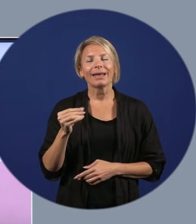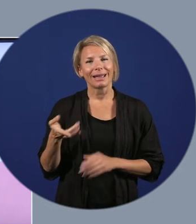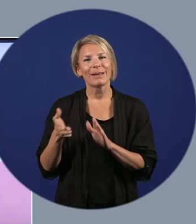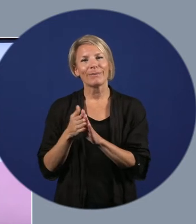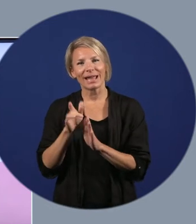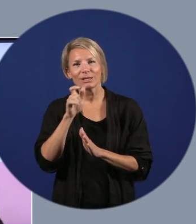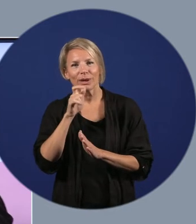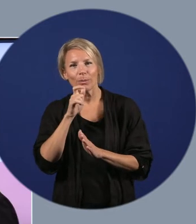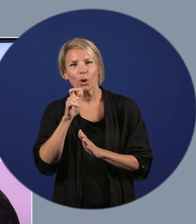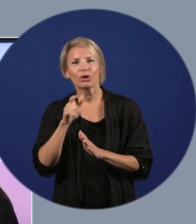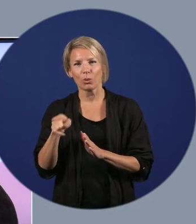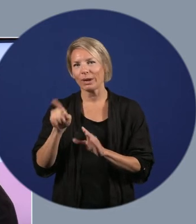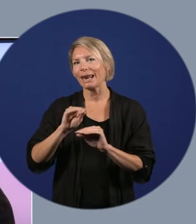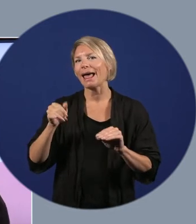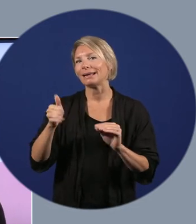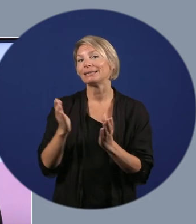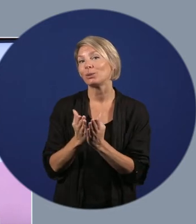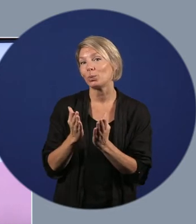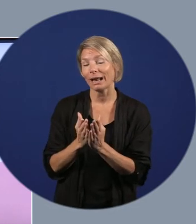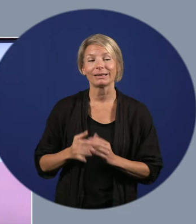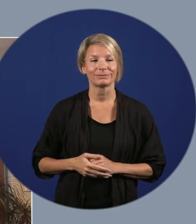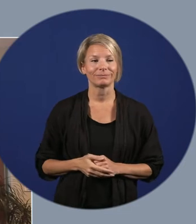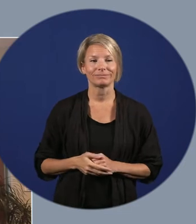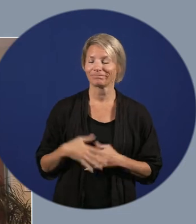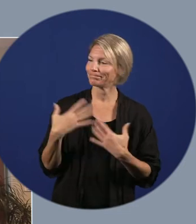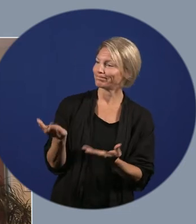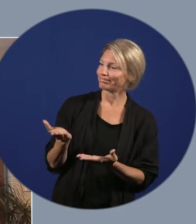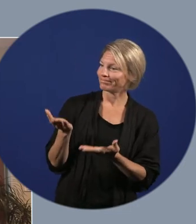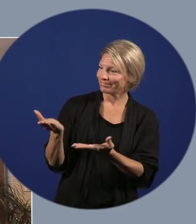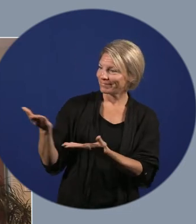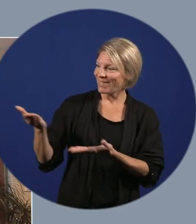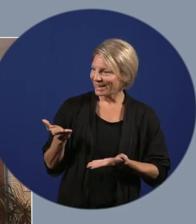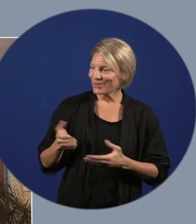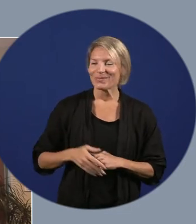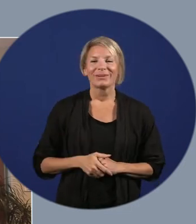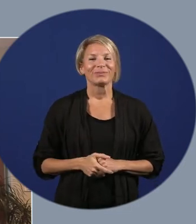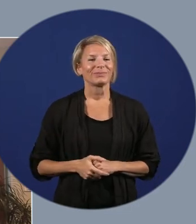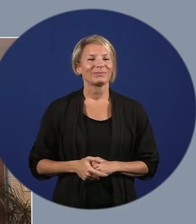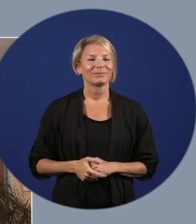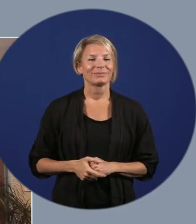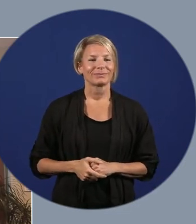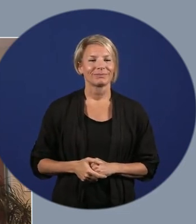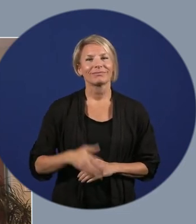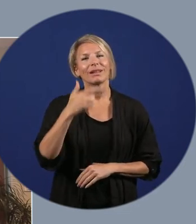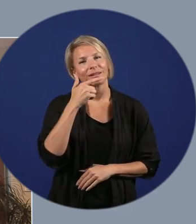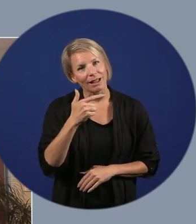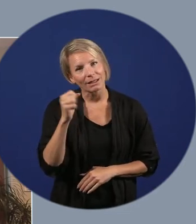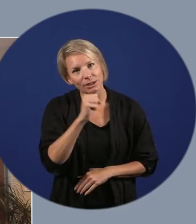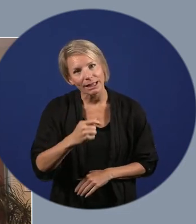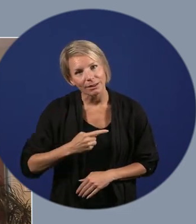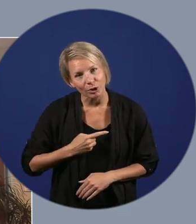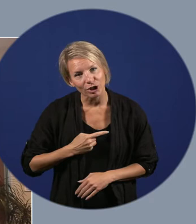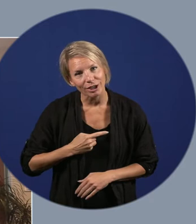på skolan. Och där har vi er. Välkomna. Tack så